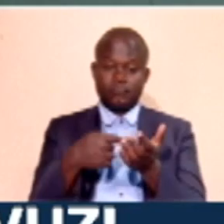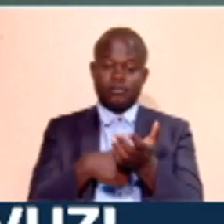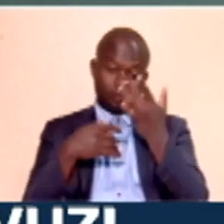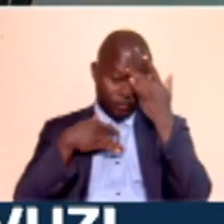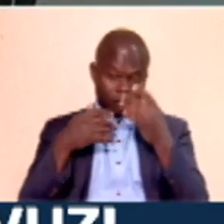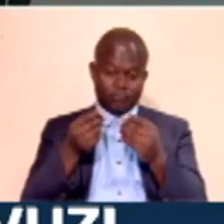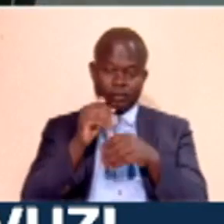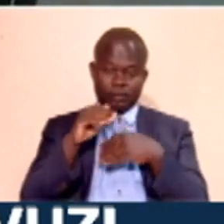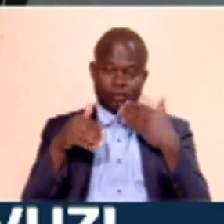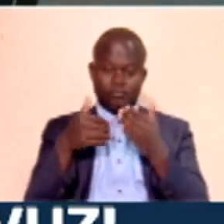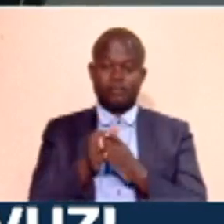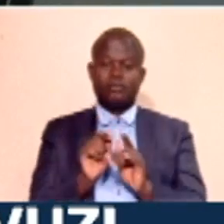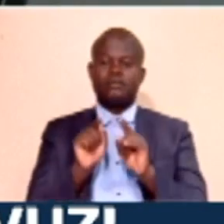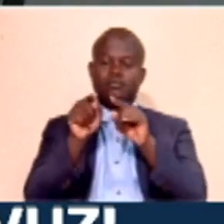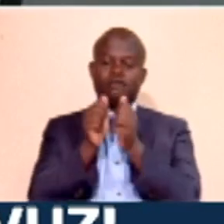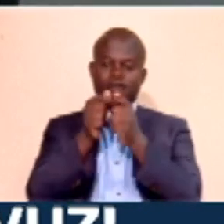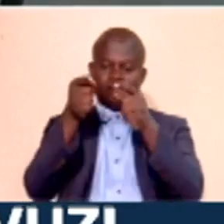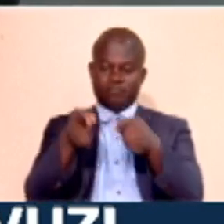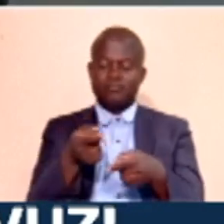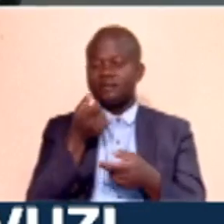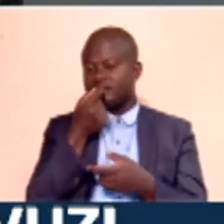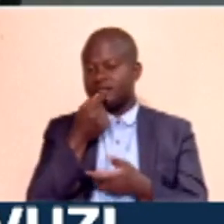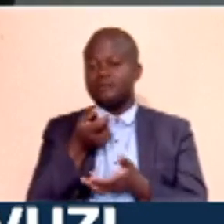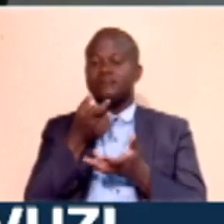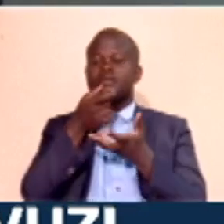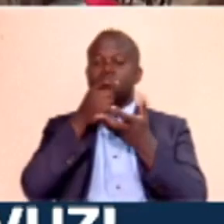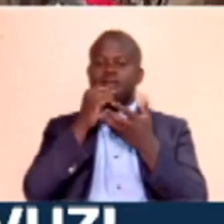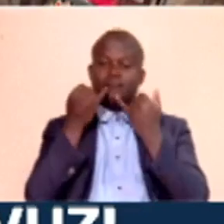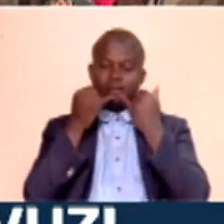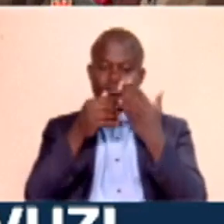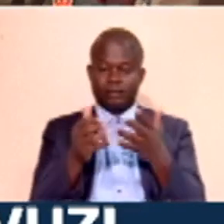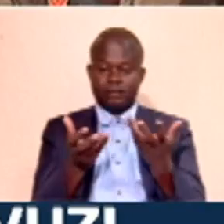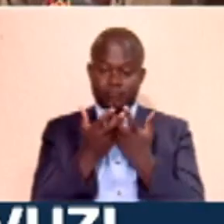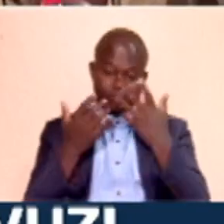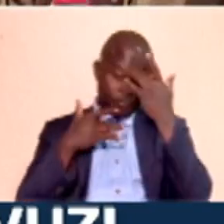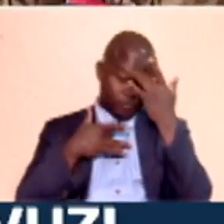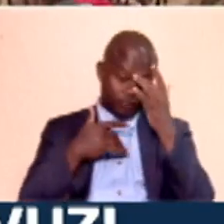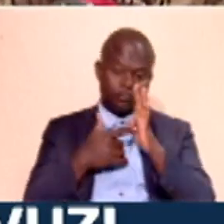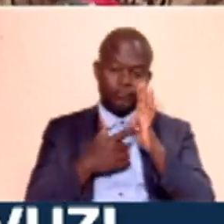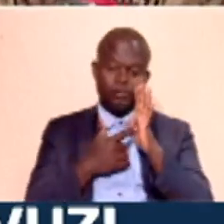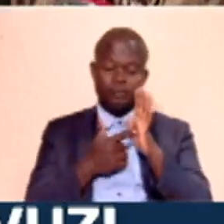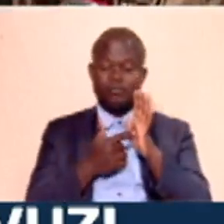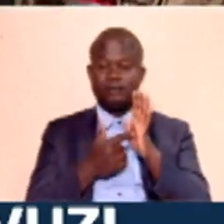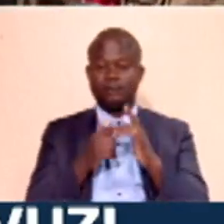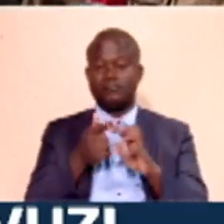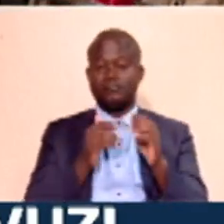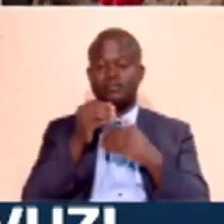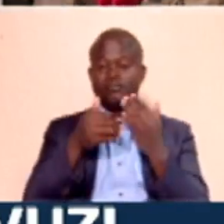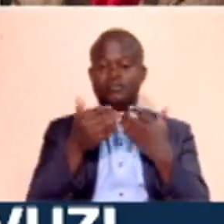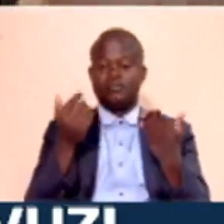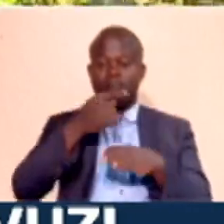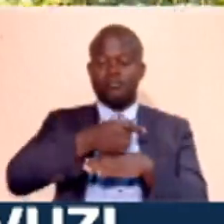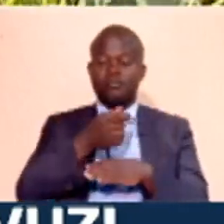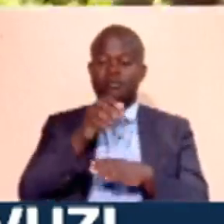indwara zose arakigana. Agezeyo bamuhaye umuti, bamubwira ko ujyanye n'uburwayi yabagaragarije, ariko amara iminsi